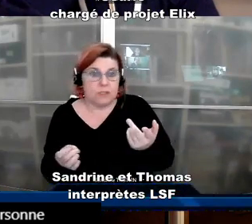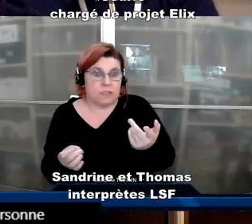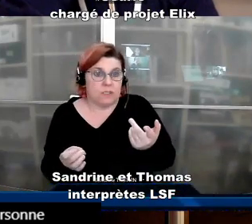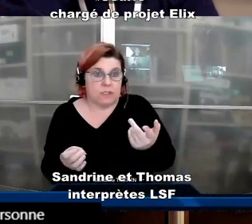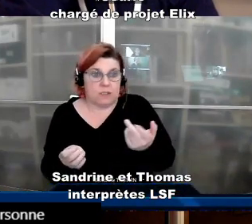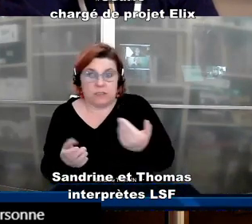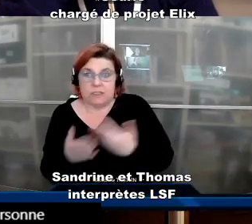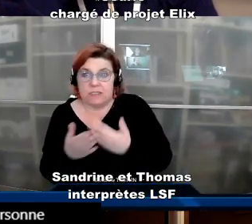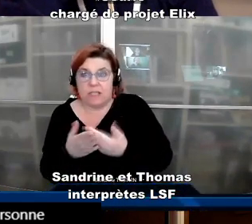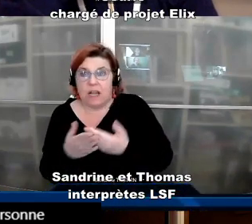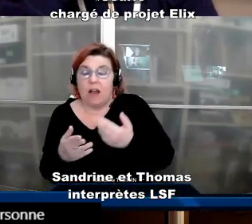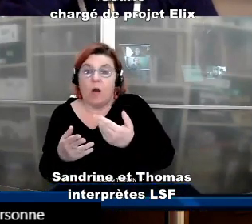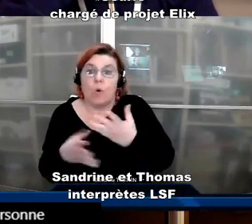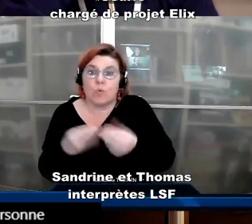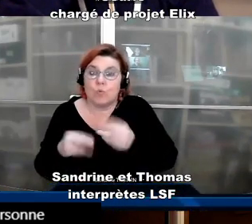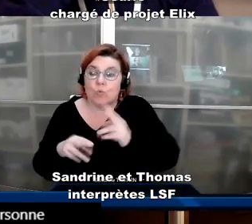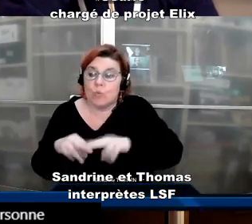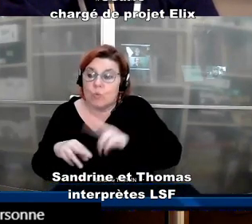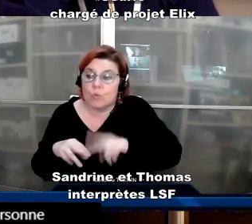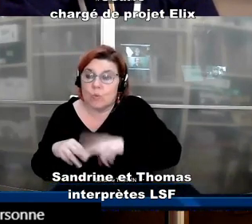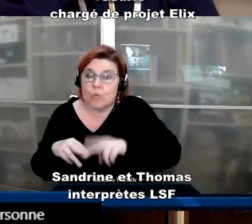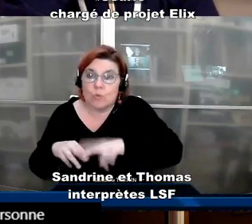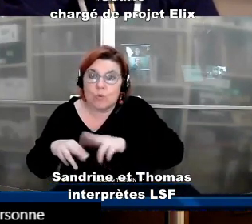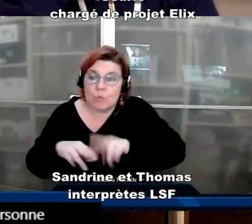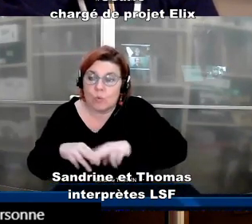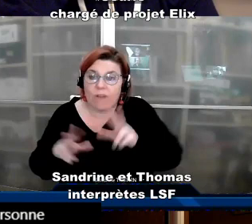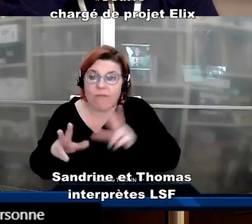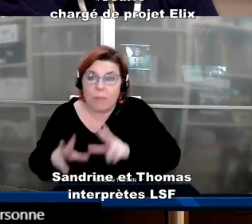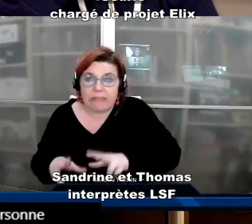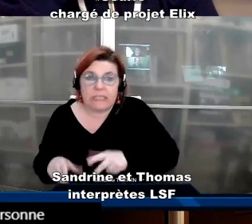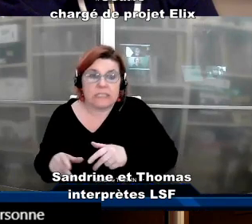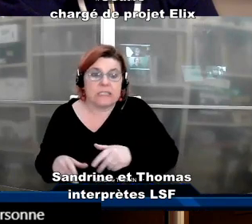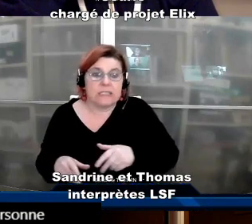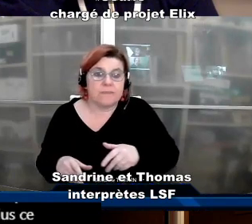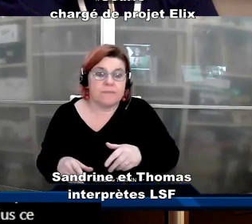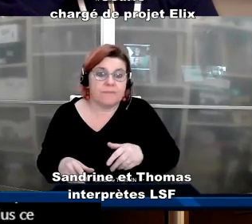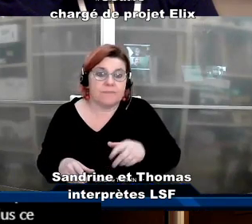de faire des travaux de maintenance informatique, etc.